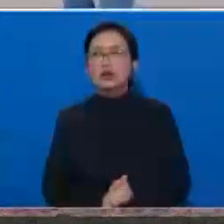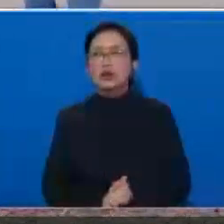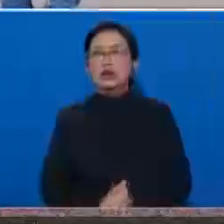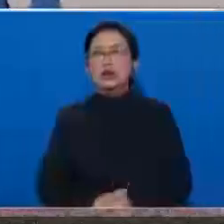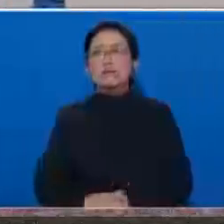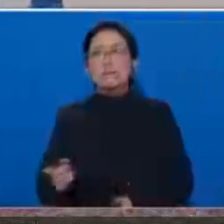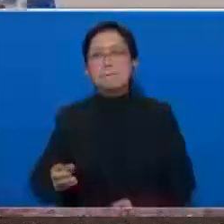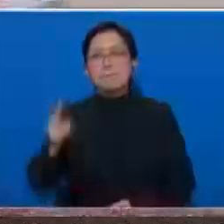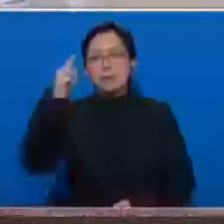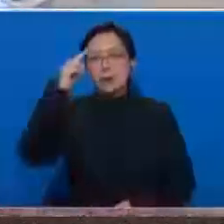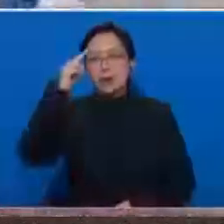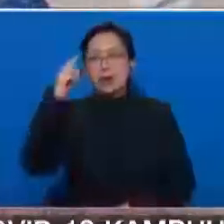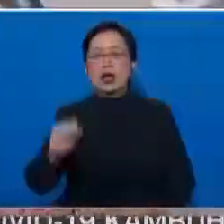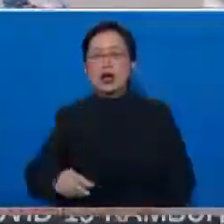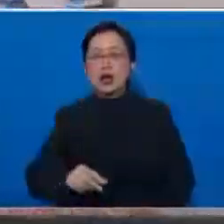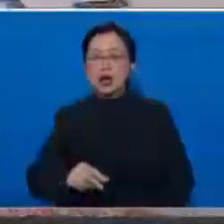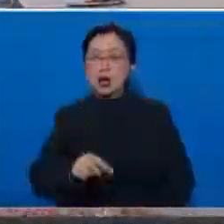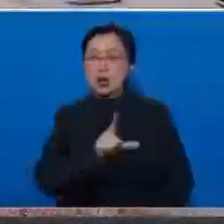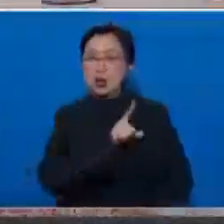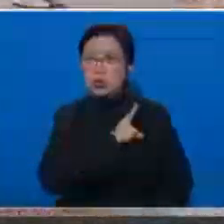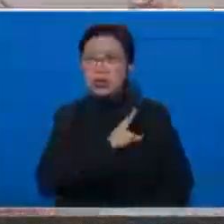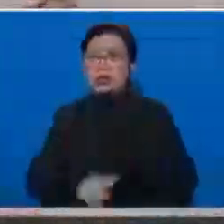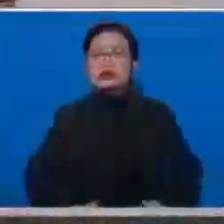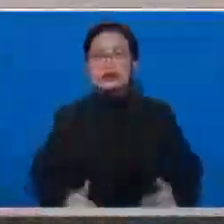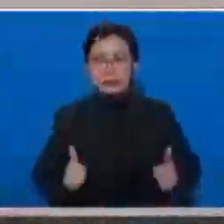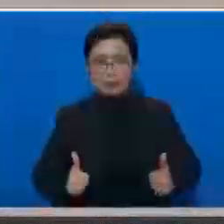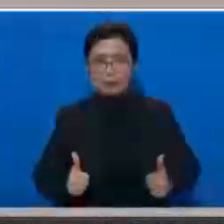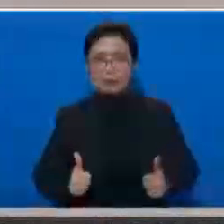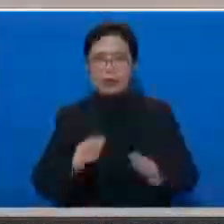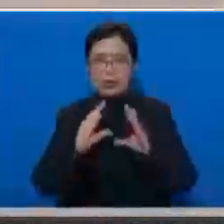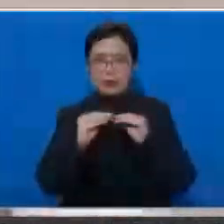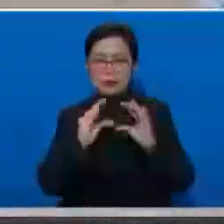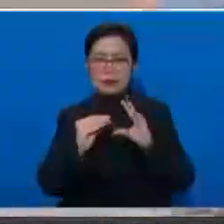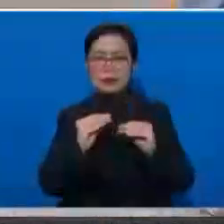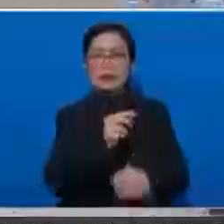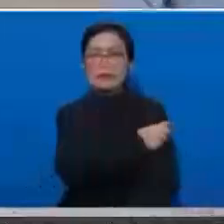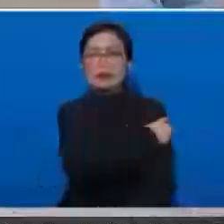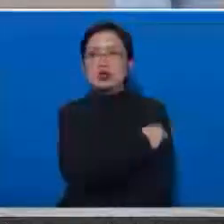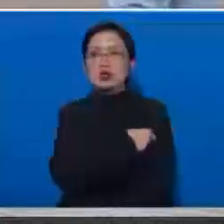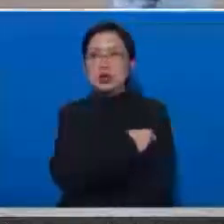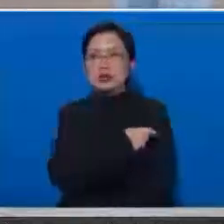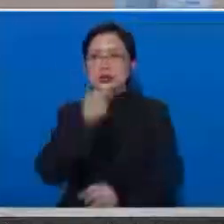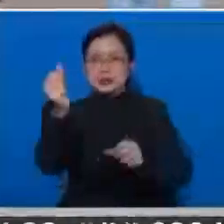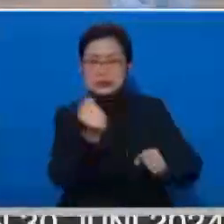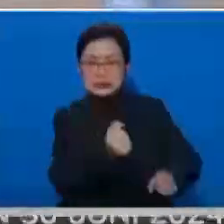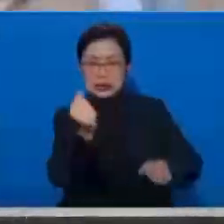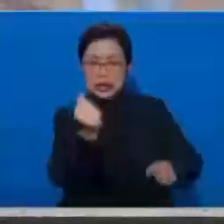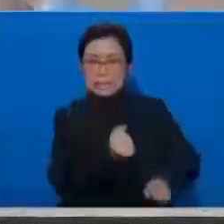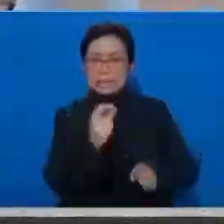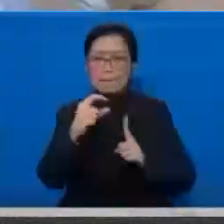tersebut. Ia mengaku sedang menunggu para PPSU datang ke kantor Kelurahan Ancol. Fakih Haitami, Jakarta.